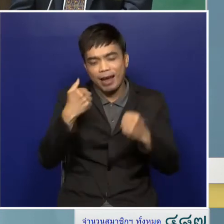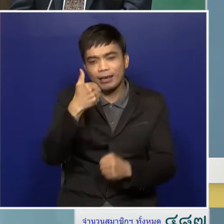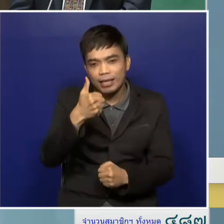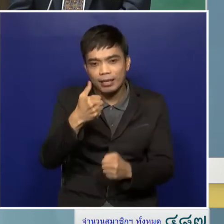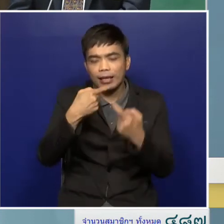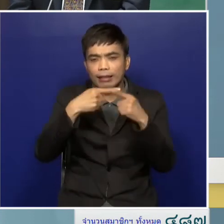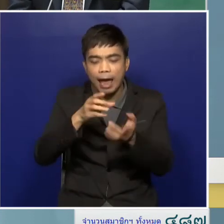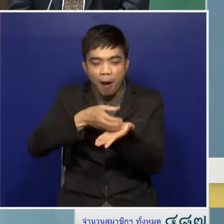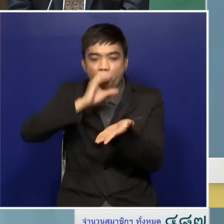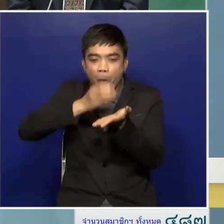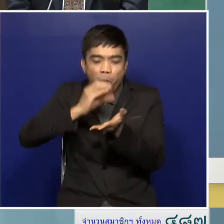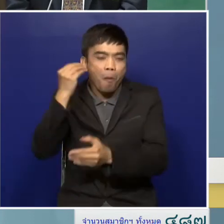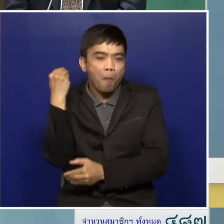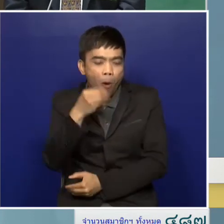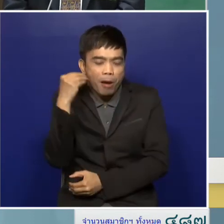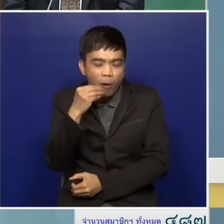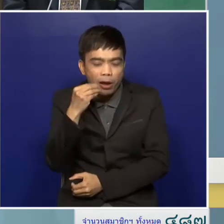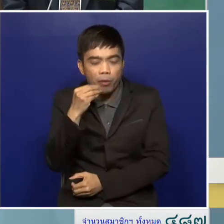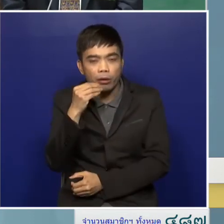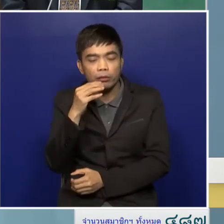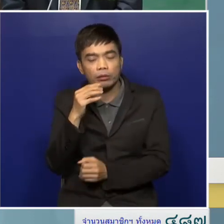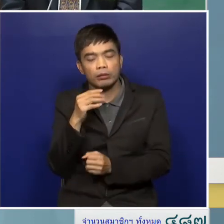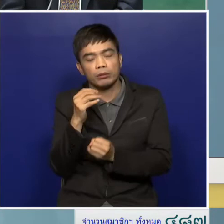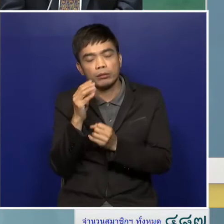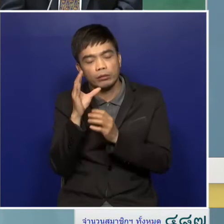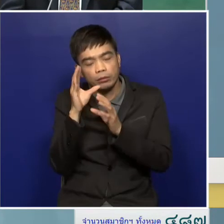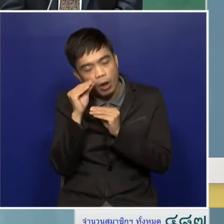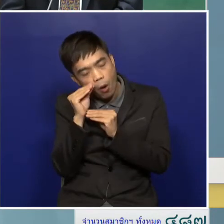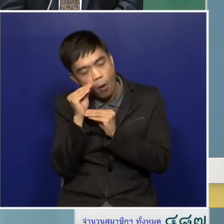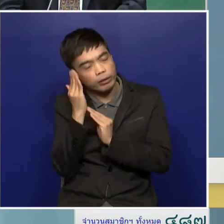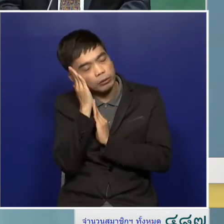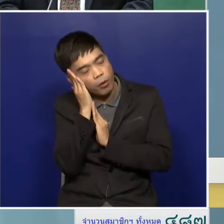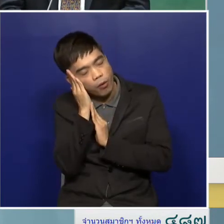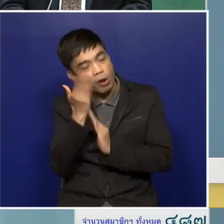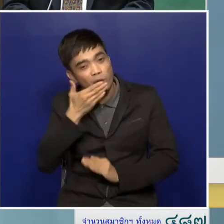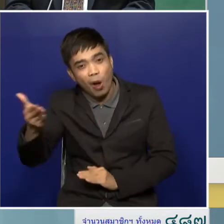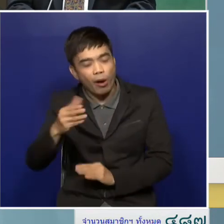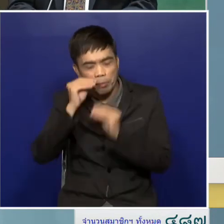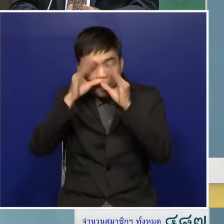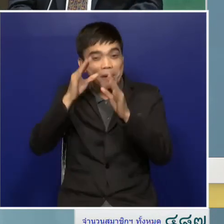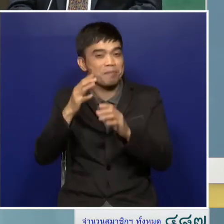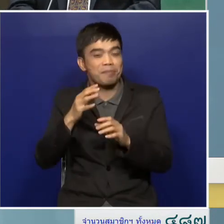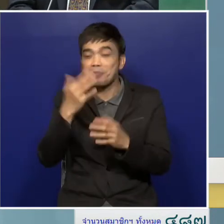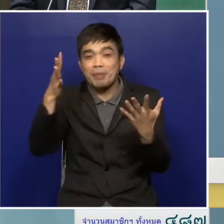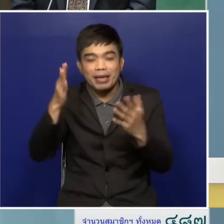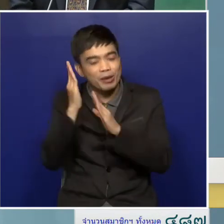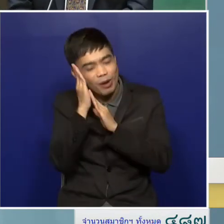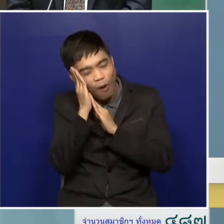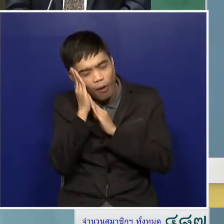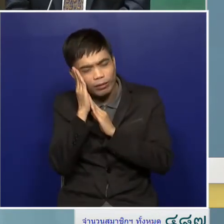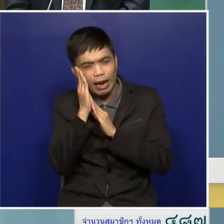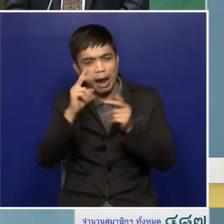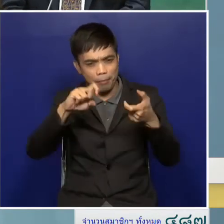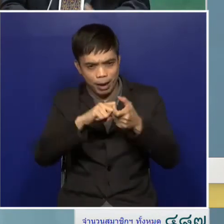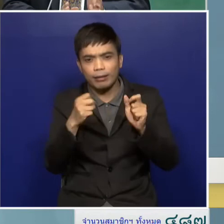มันก็เป็นยาที่เกลียดเหมือนกันเพราะนอนไม่ตื่นอันนี้เป็นมันมีมุมมองให้เห็นชักว่า